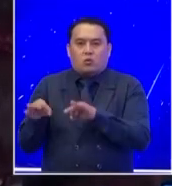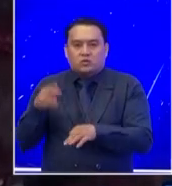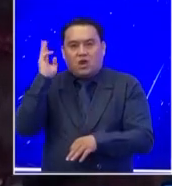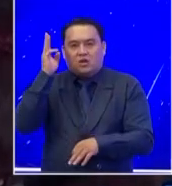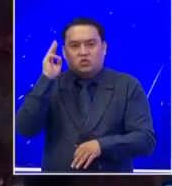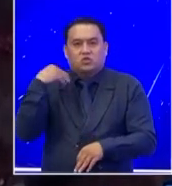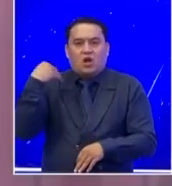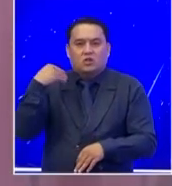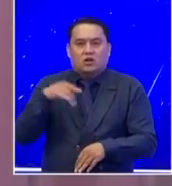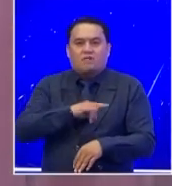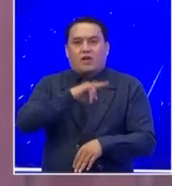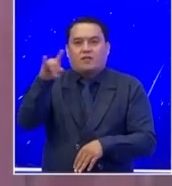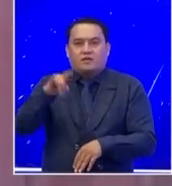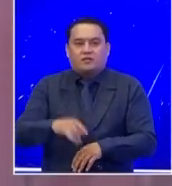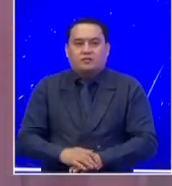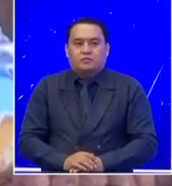таджикских граждан авиарейсом.